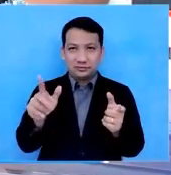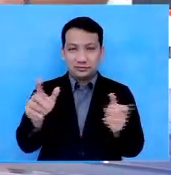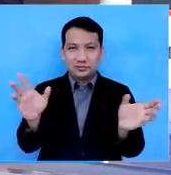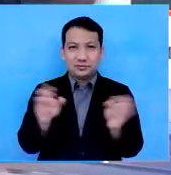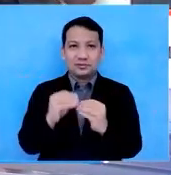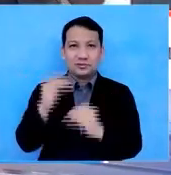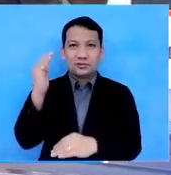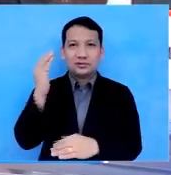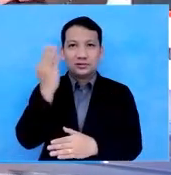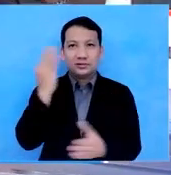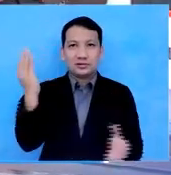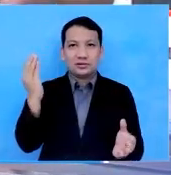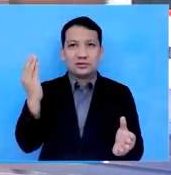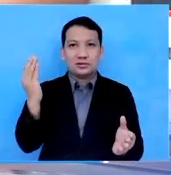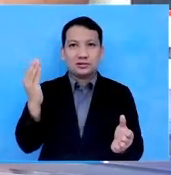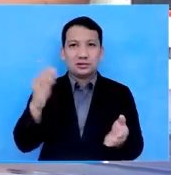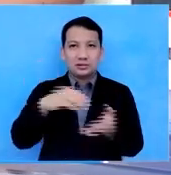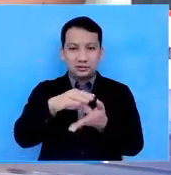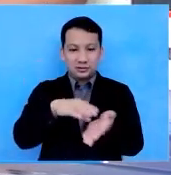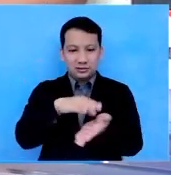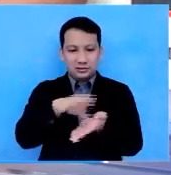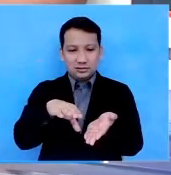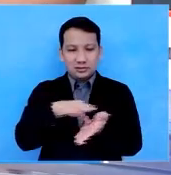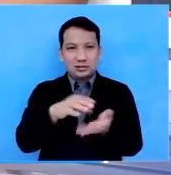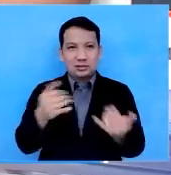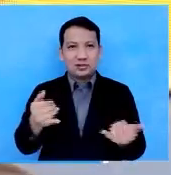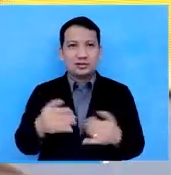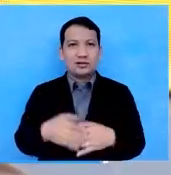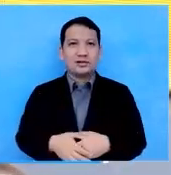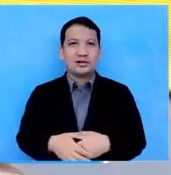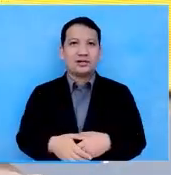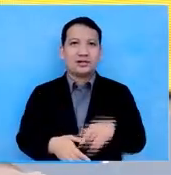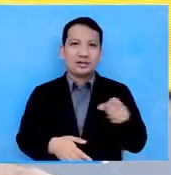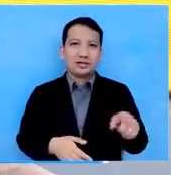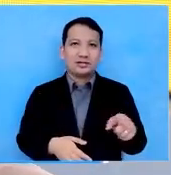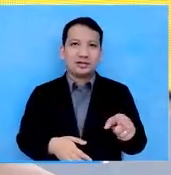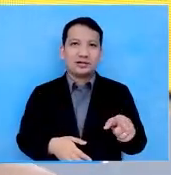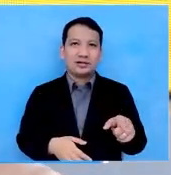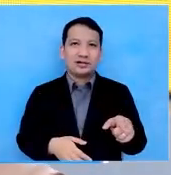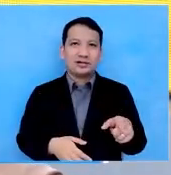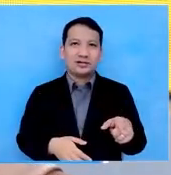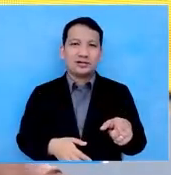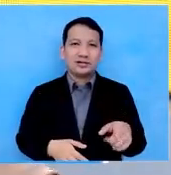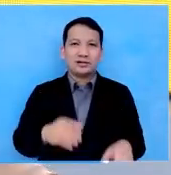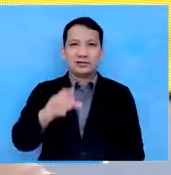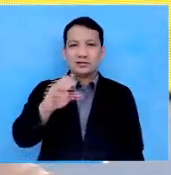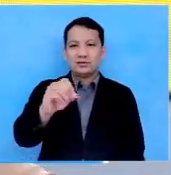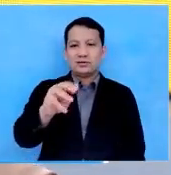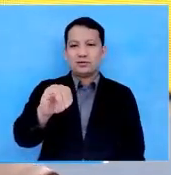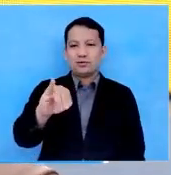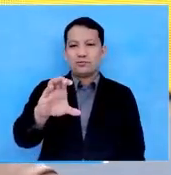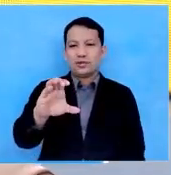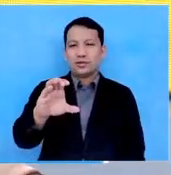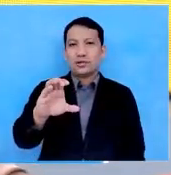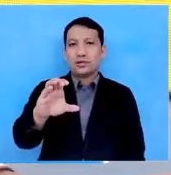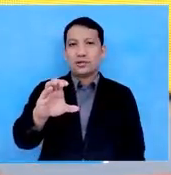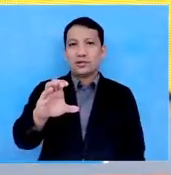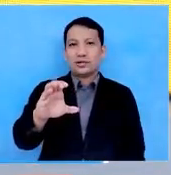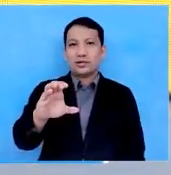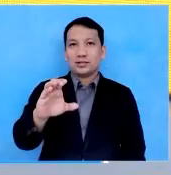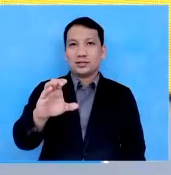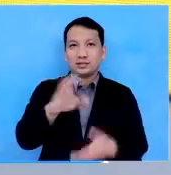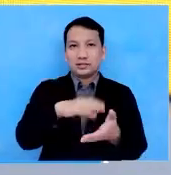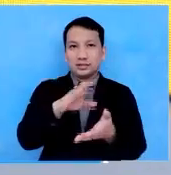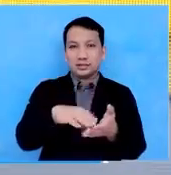mga nauusong cake ngayon? Okay, simulan na po natin sa comic cake. So, ito yung mga cakes na napapanood natin sa